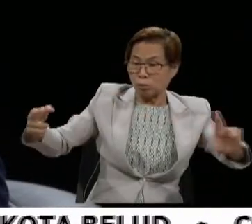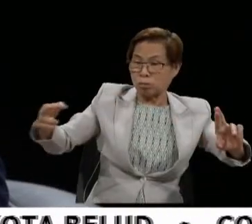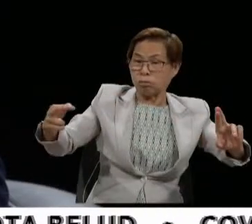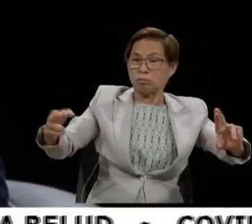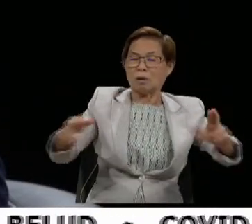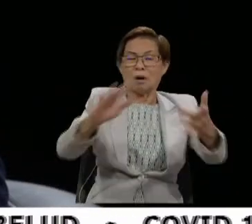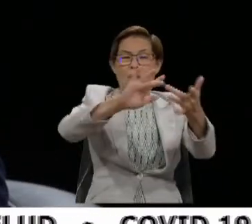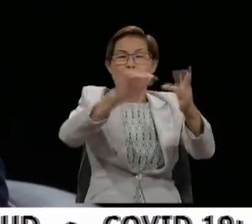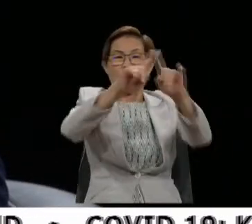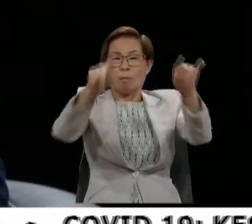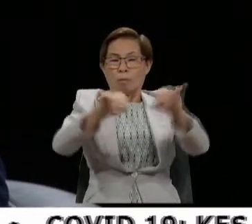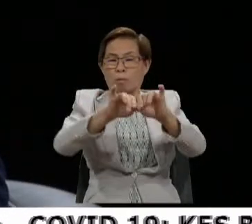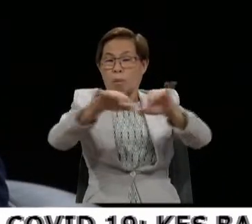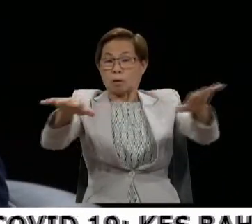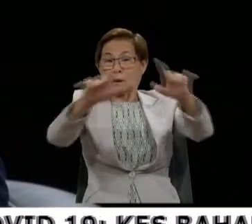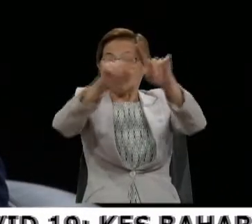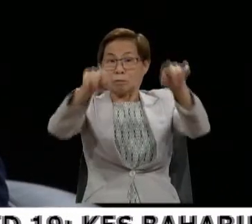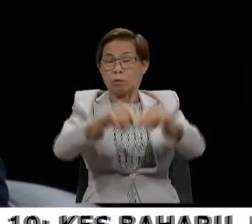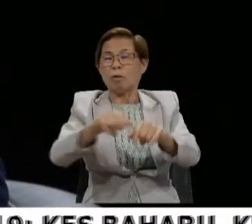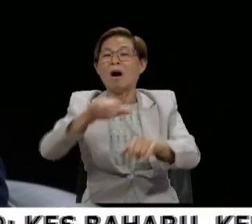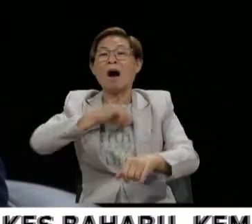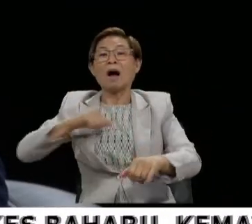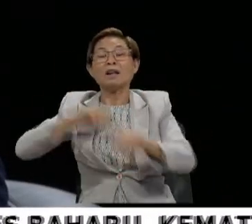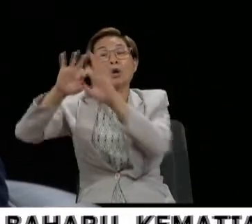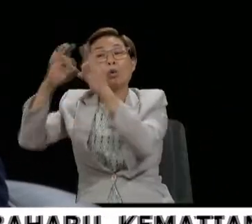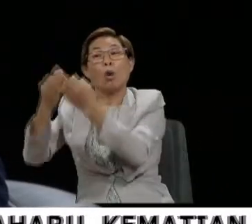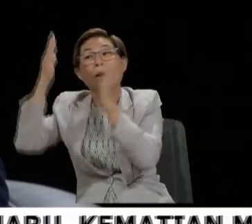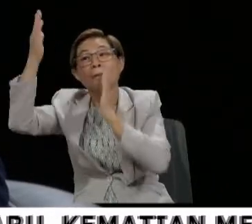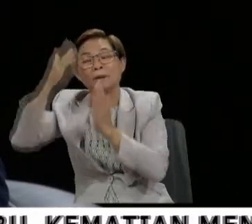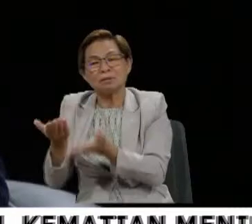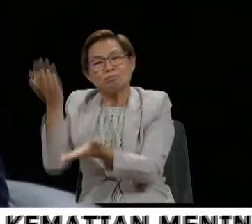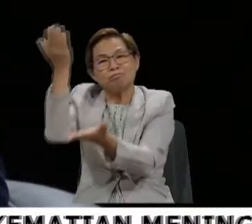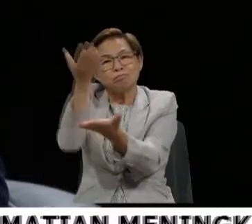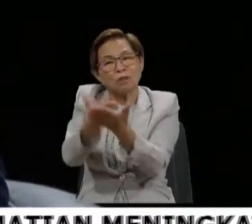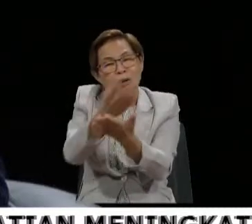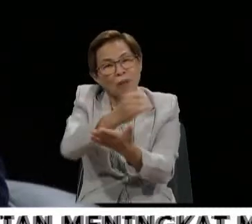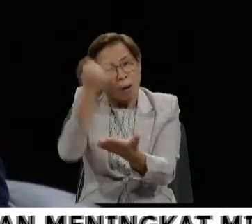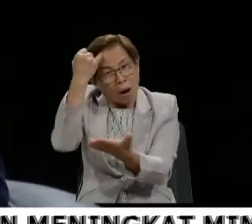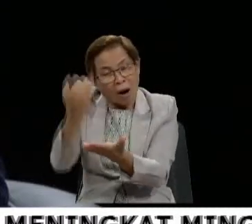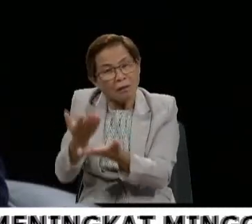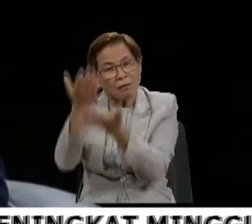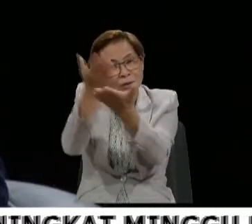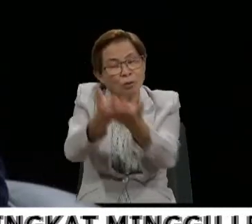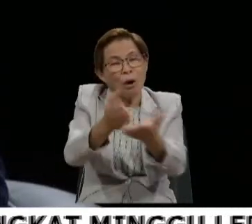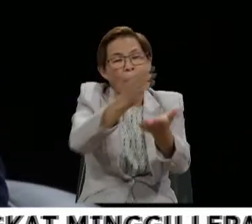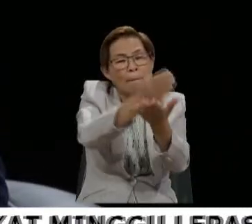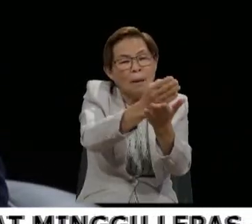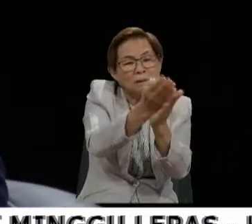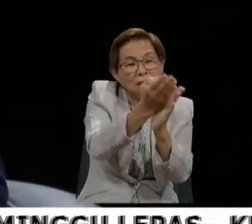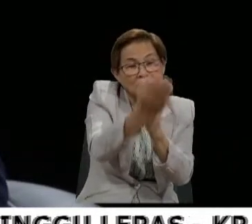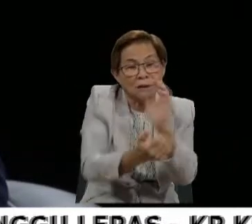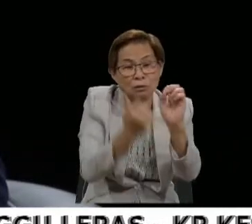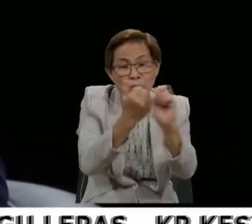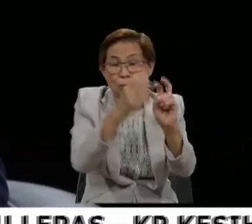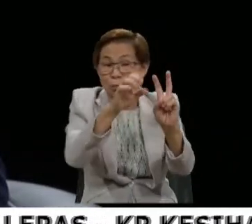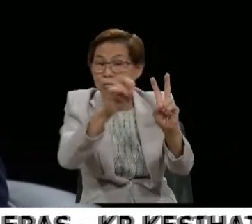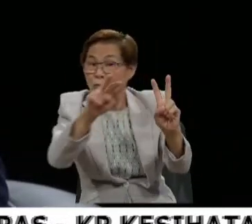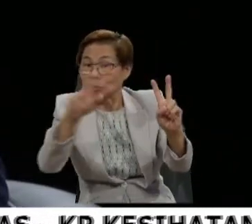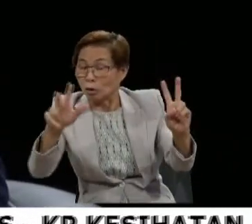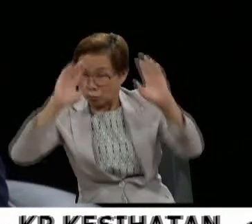portal ya untuk membolehkan ahli-ahli keluarga Malaysia ni memberi cadangan dan idea dan bajet 2023 ni memang